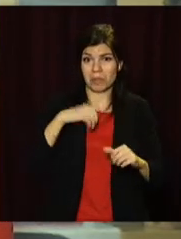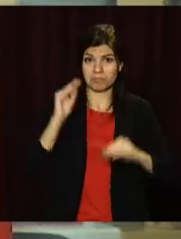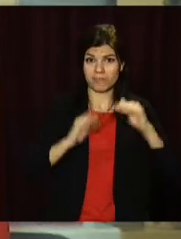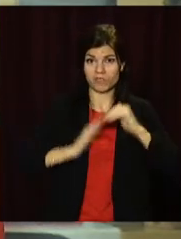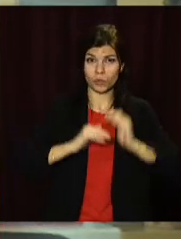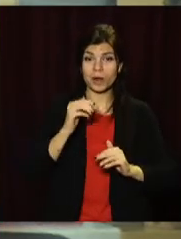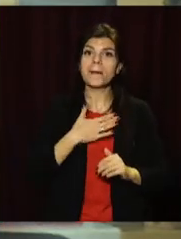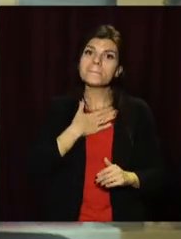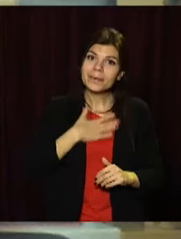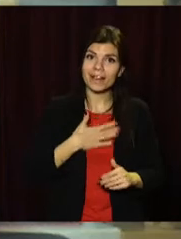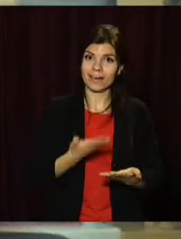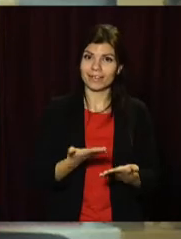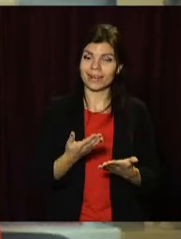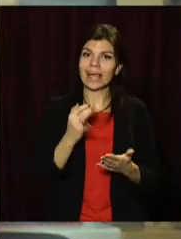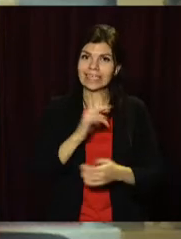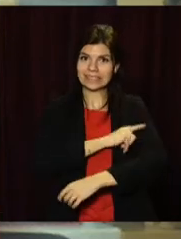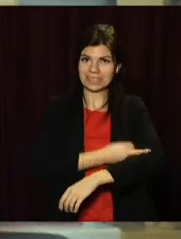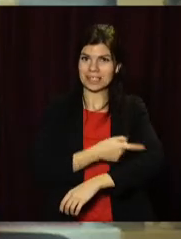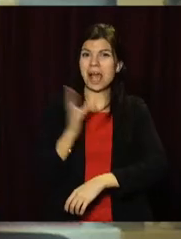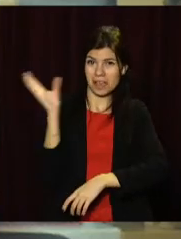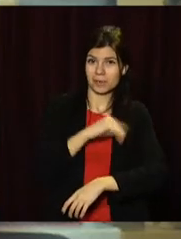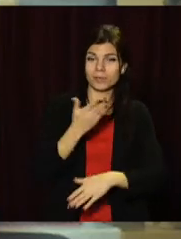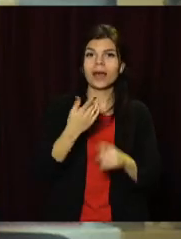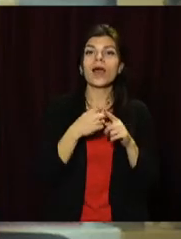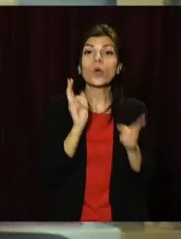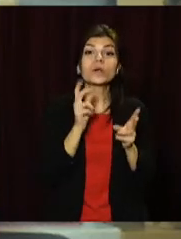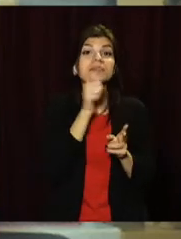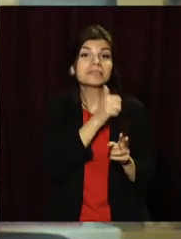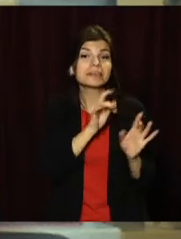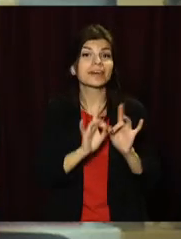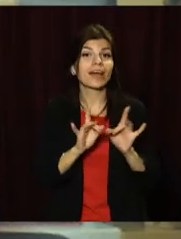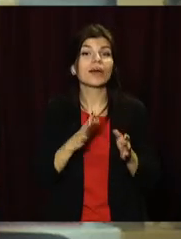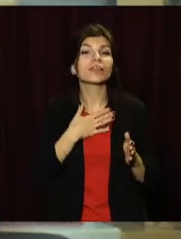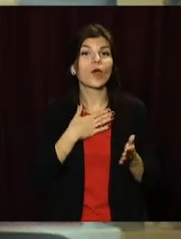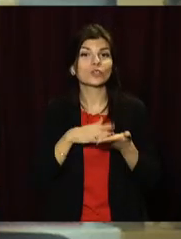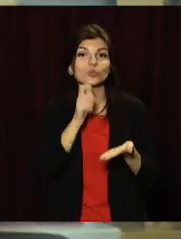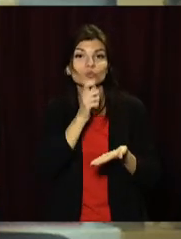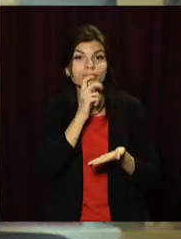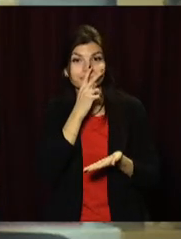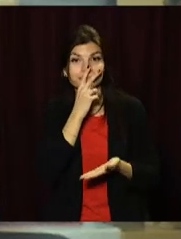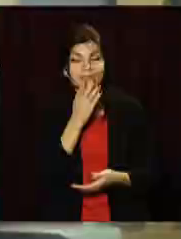власноруч і приємніше, і по силах. Кулінарні секрети розкриє наша Дар'я Пшенична.